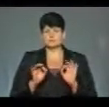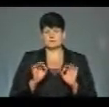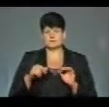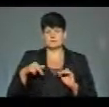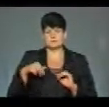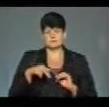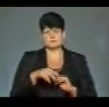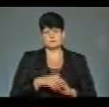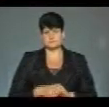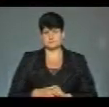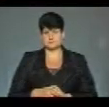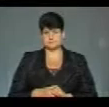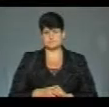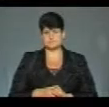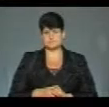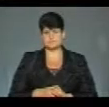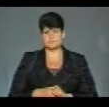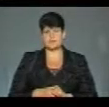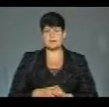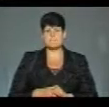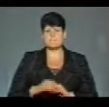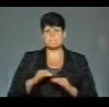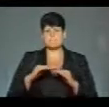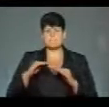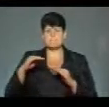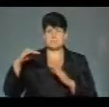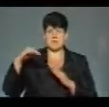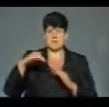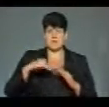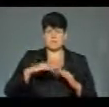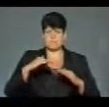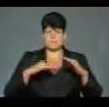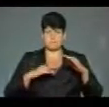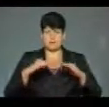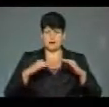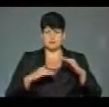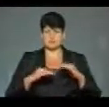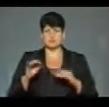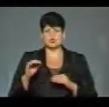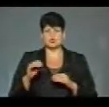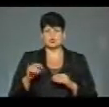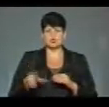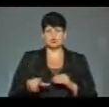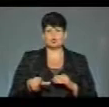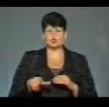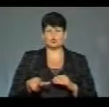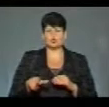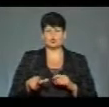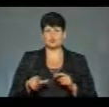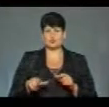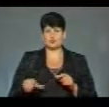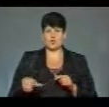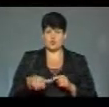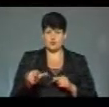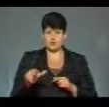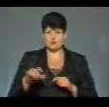них пересуватися. Перепад між тротуаром і дорогою має бути 0 сантиметрів. Перед ним при цьому має